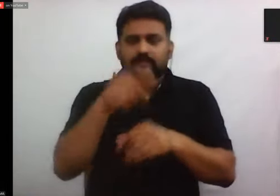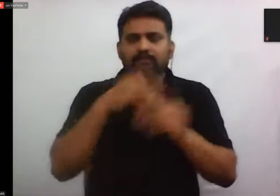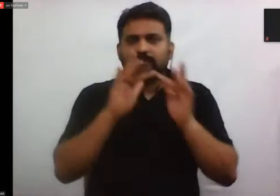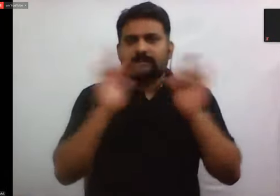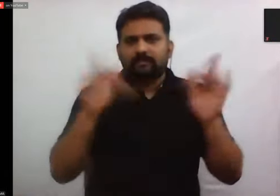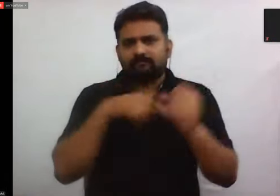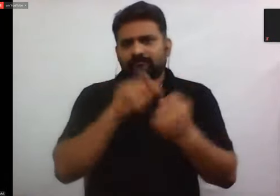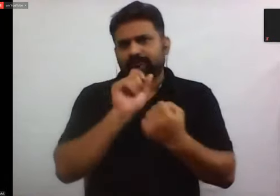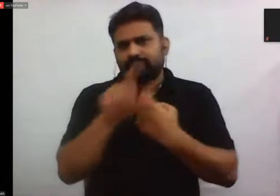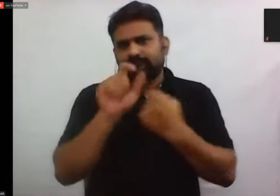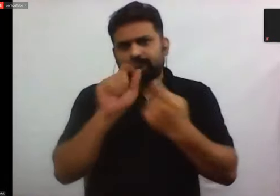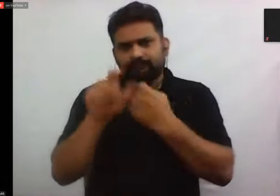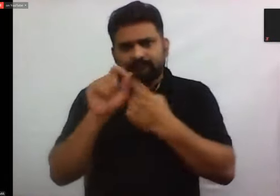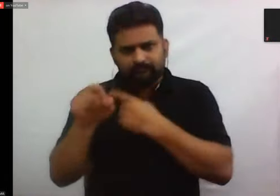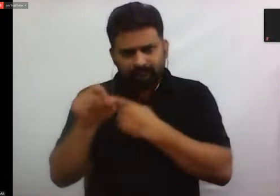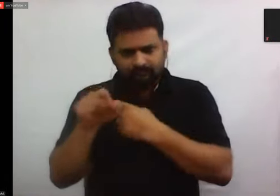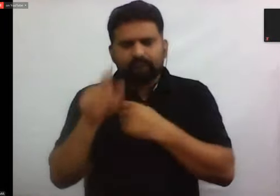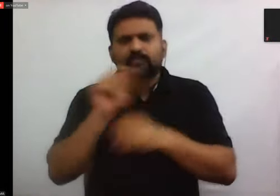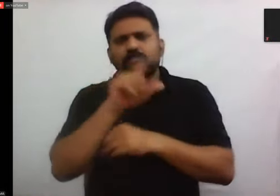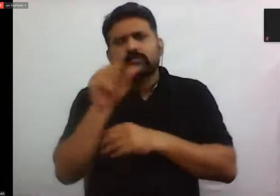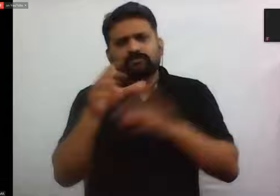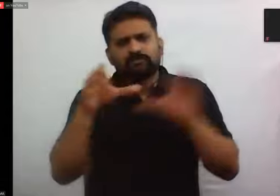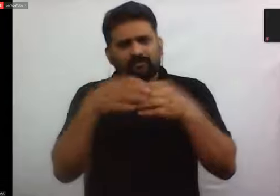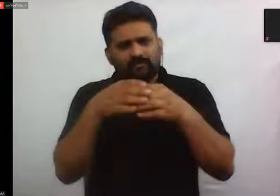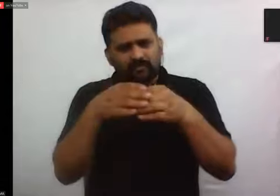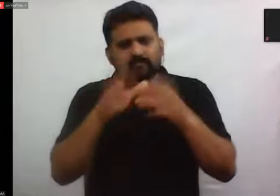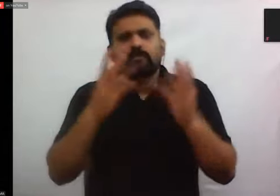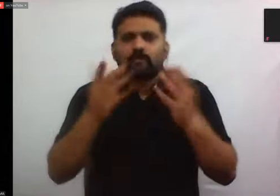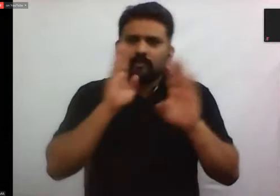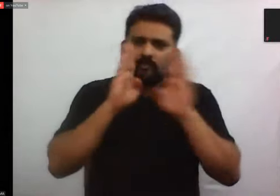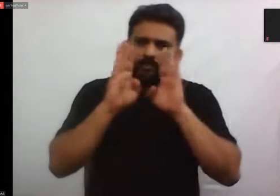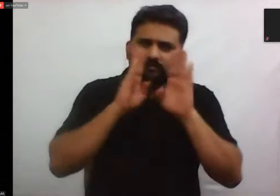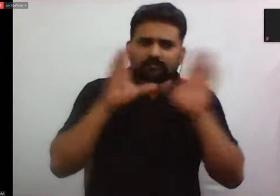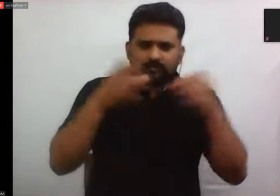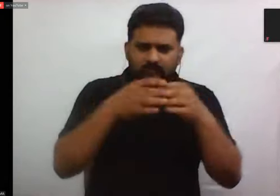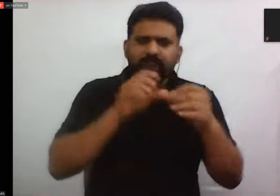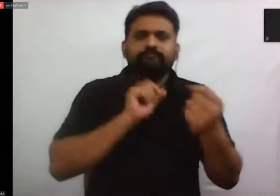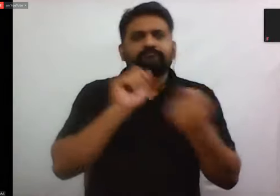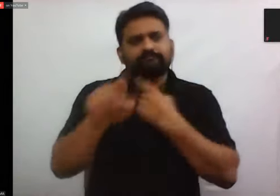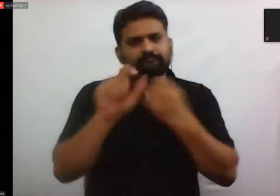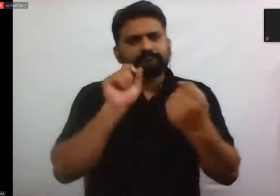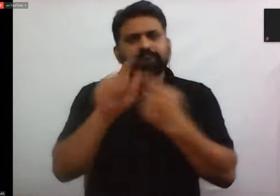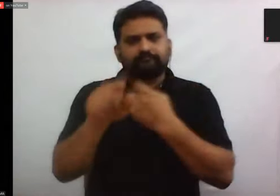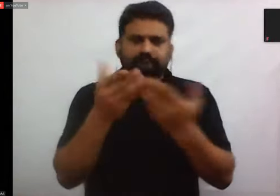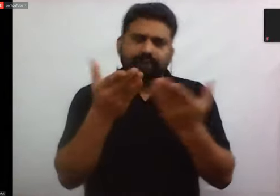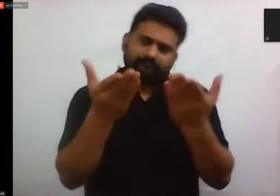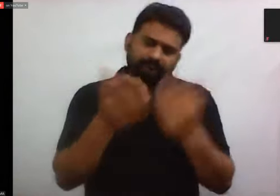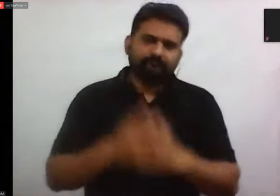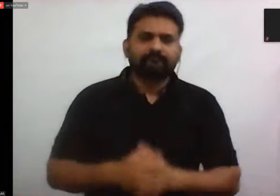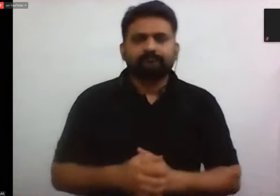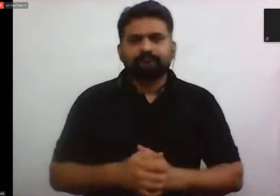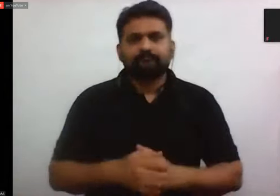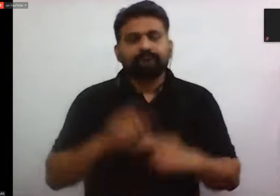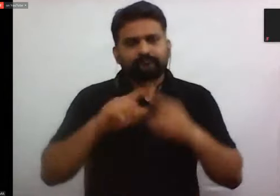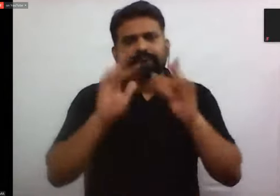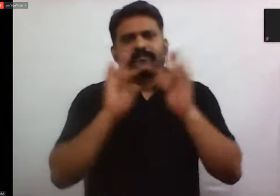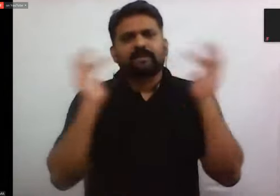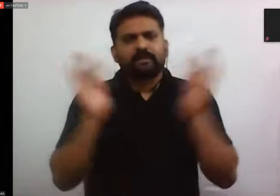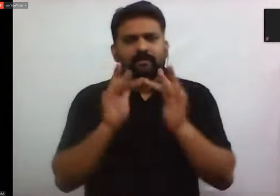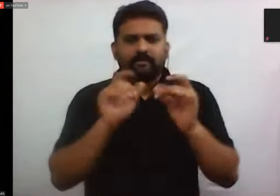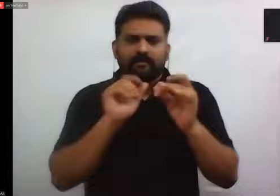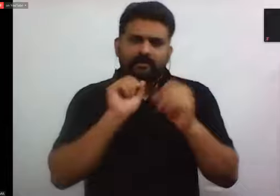द्वारा व्हाट्सएप ग्रुप या फेसबुक ग्रुप में आपको सेंड कर देंगे और ईमेल में भी सेंड कर